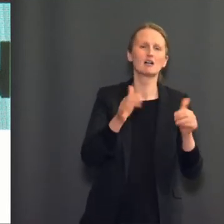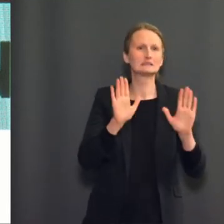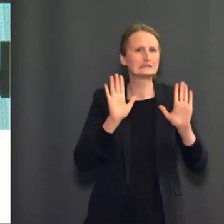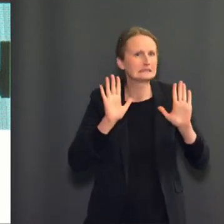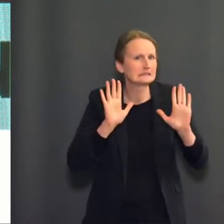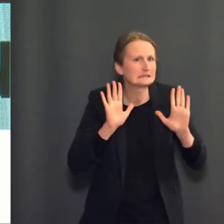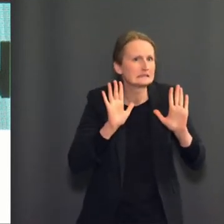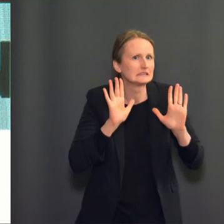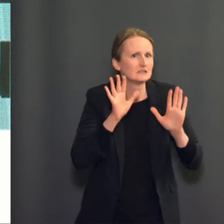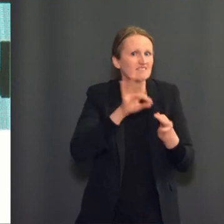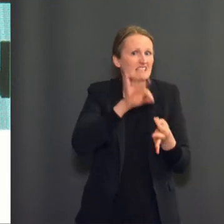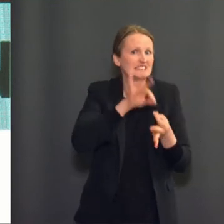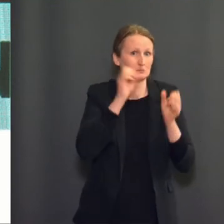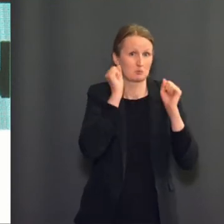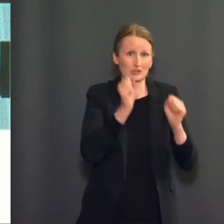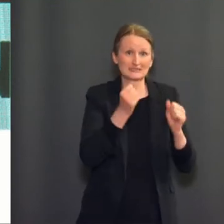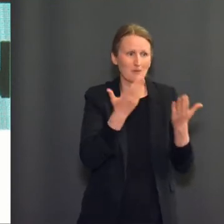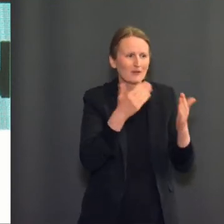instant.